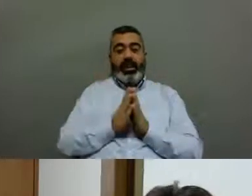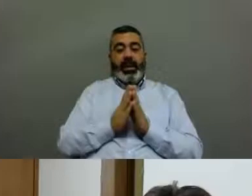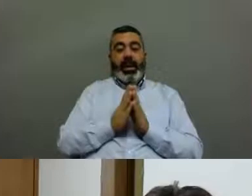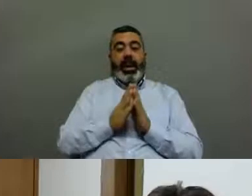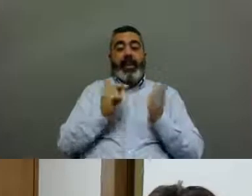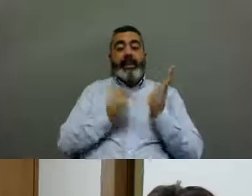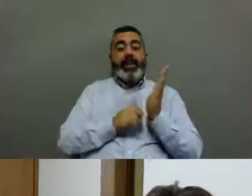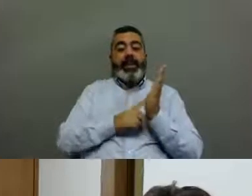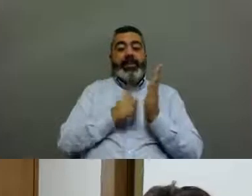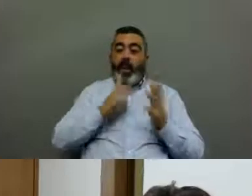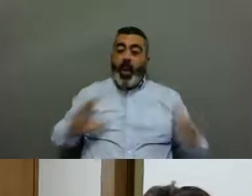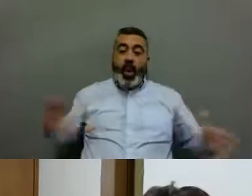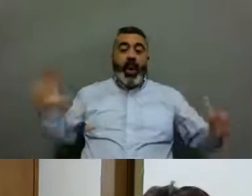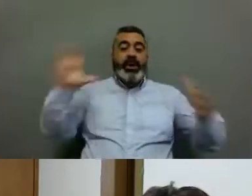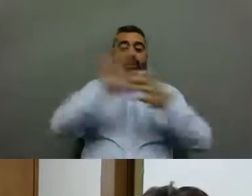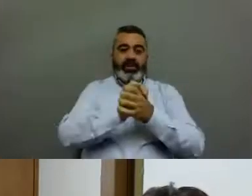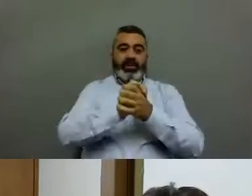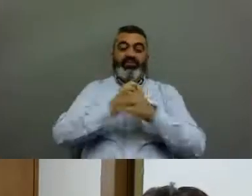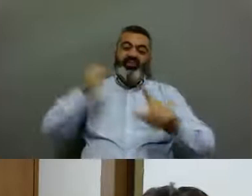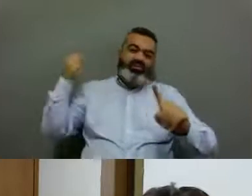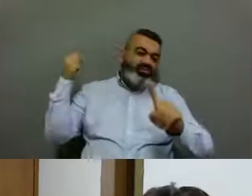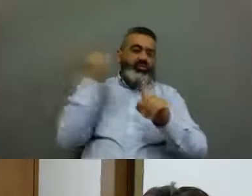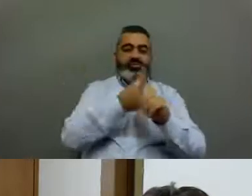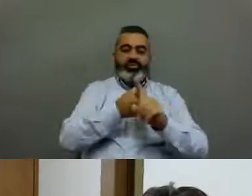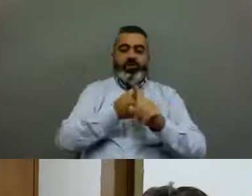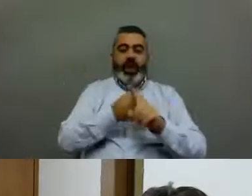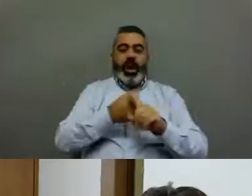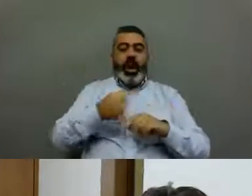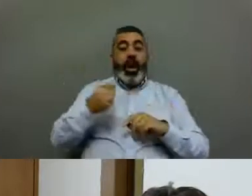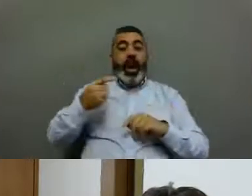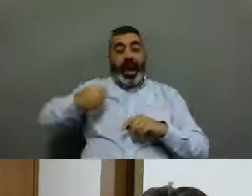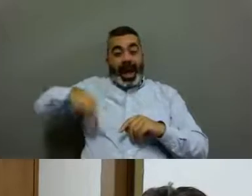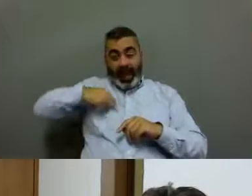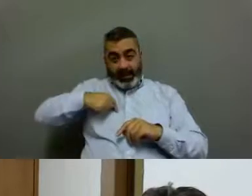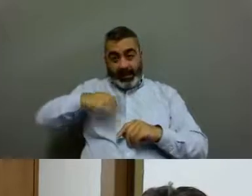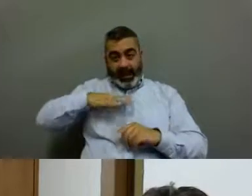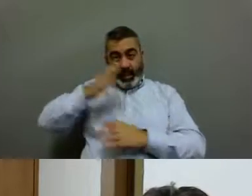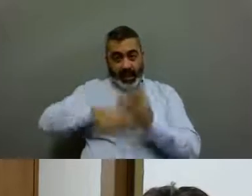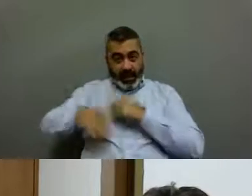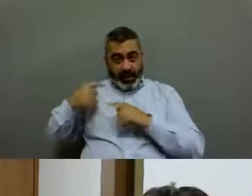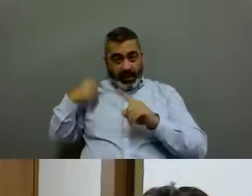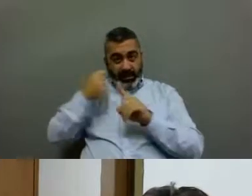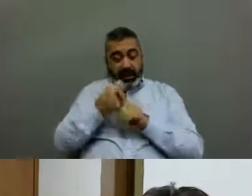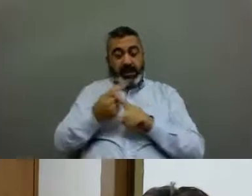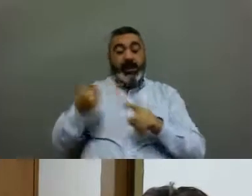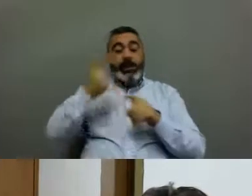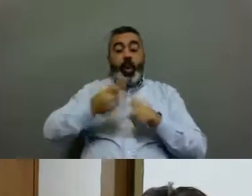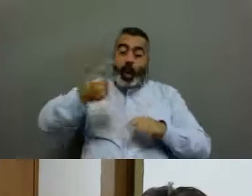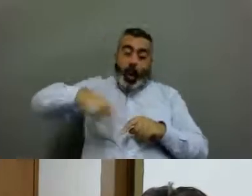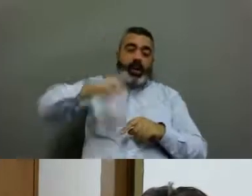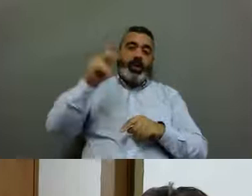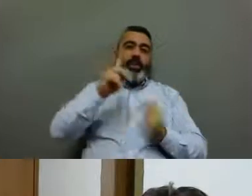κάνουμε ενωμένοι και δυναμικά. Και δεν εννοώ μόνο εμείς που έχουμε το θέμα της αναπηρίας, εννοώ όλη η